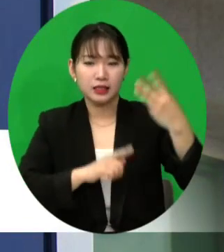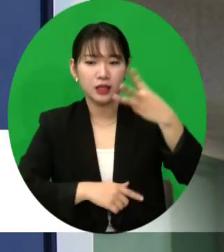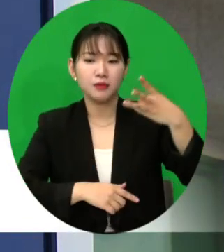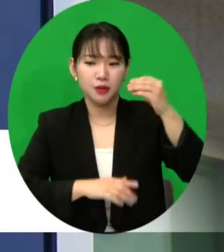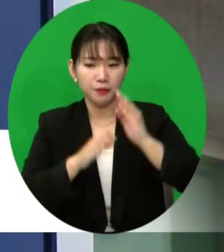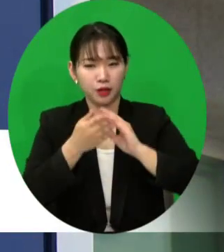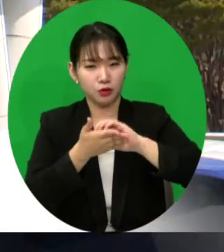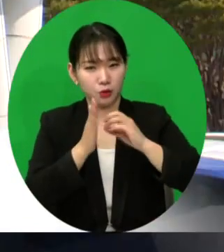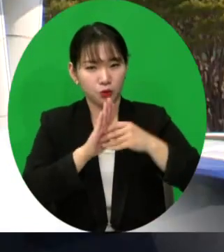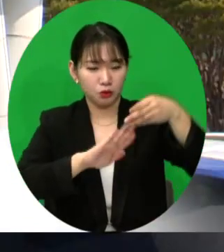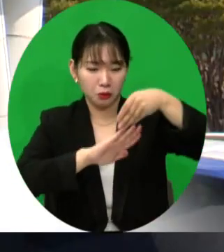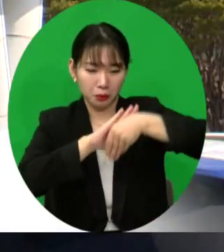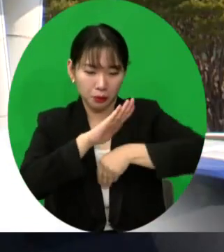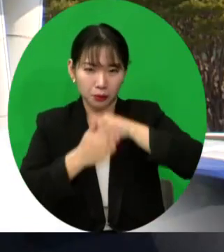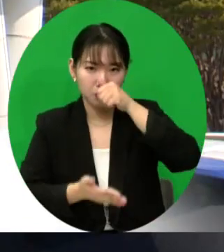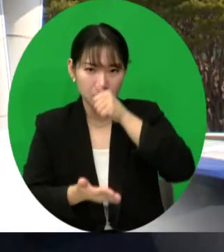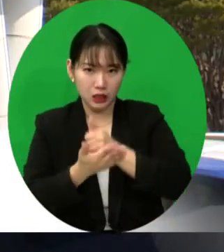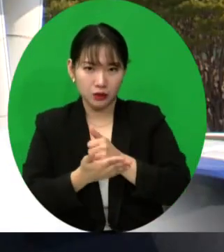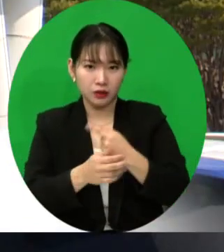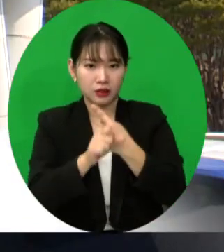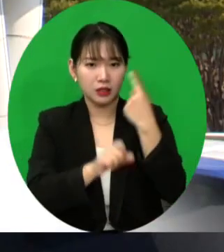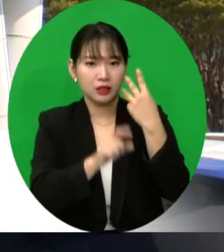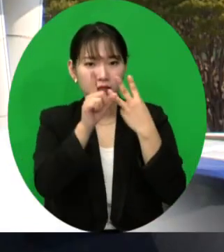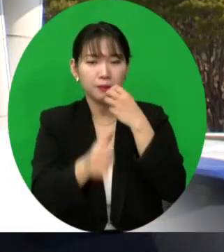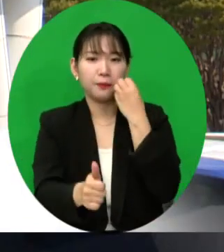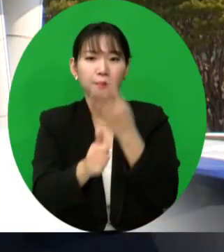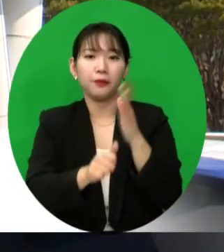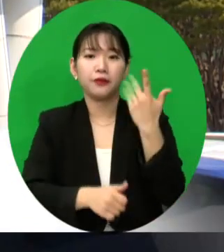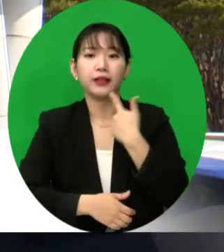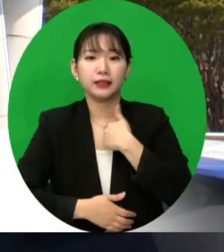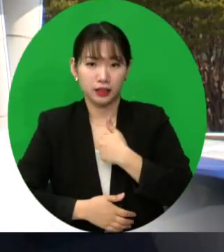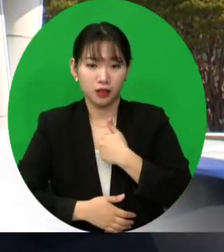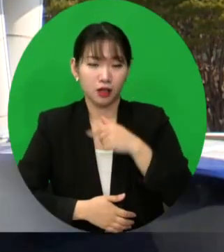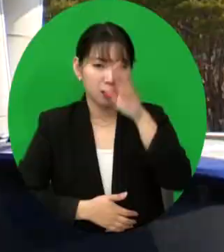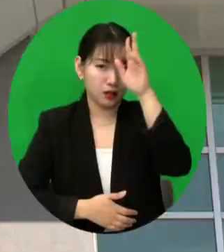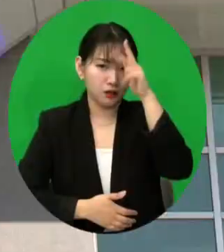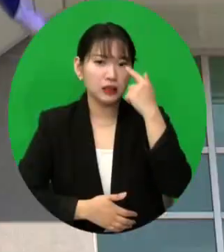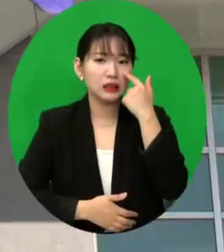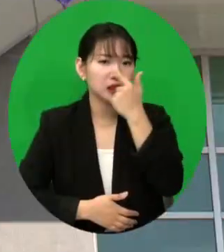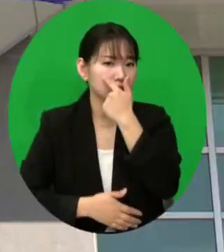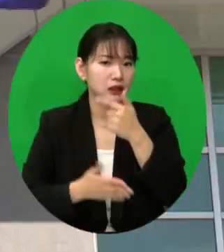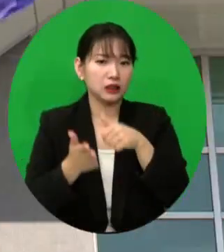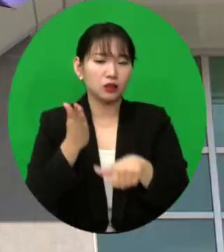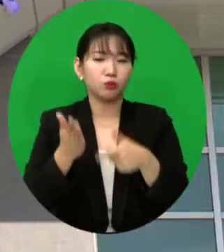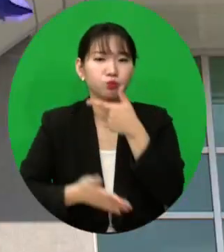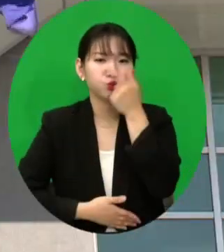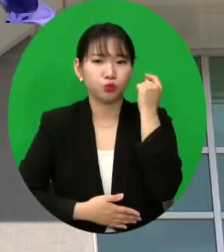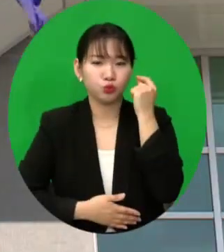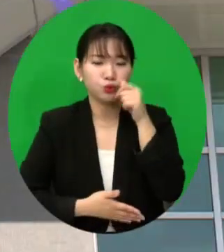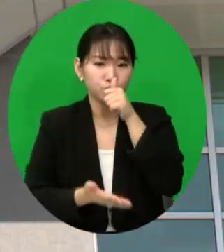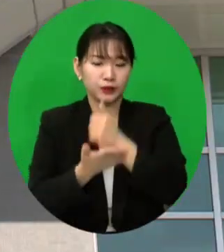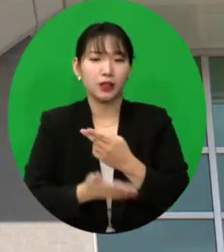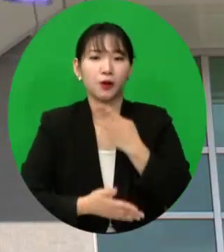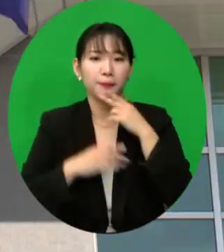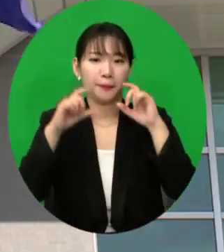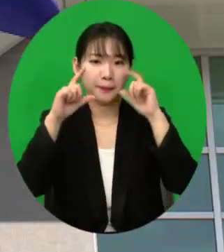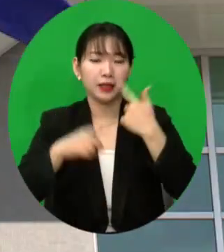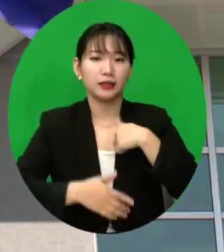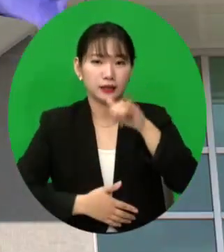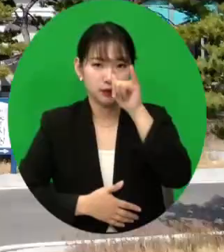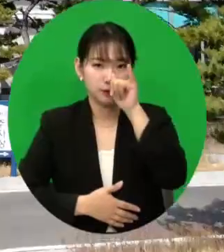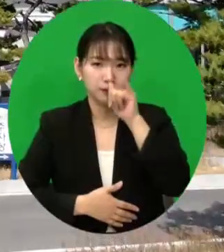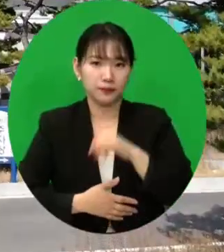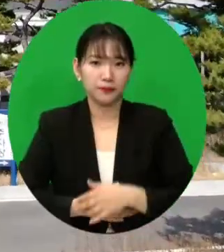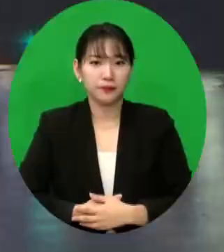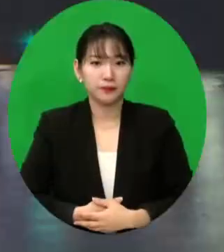3천만 원 상당의 뇌물을 받은 혐의로 지난해 3월 고발됐지만 경찰은 증거 부족 등을 이유로 혐의 없음 처분을